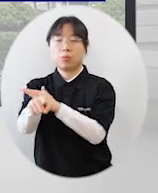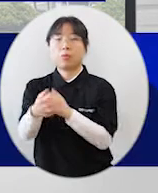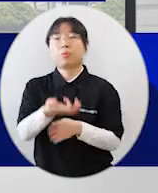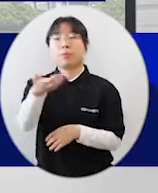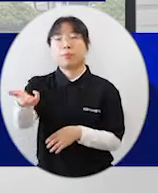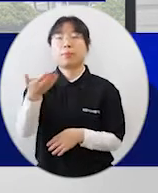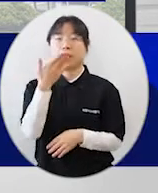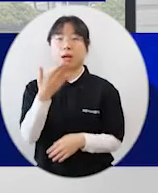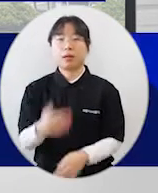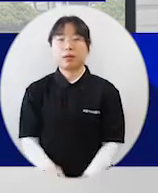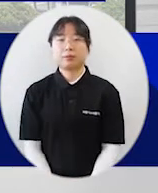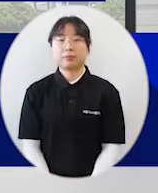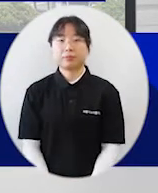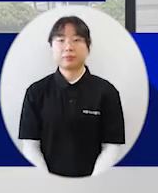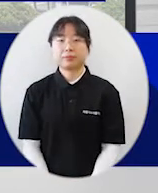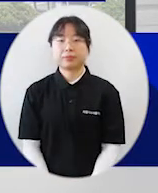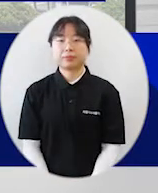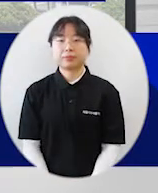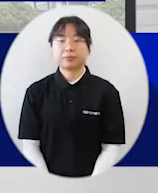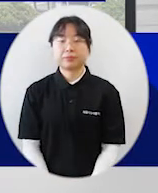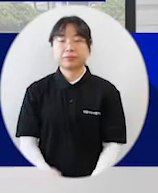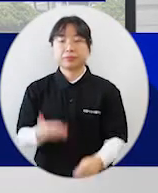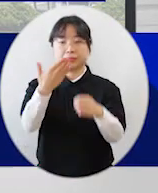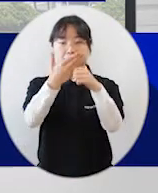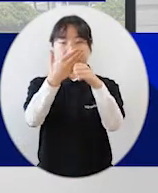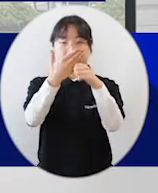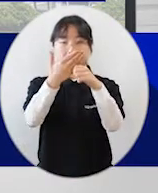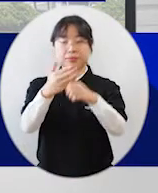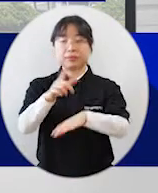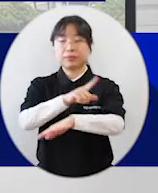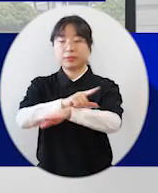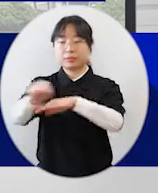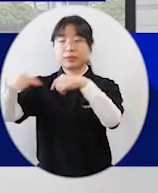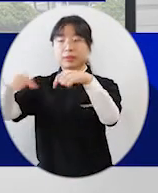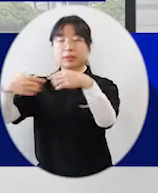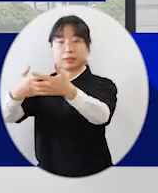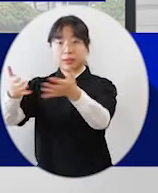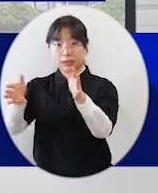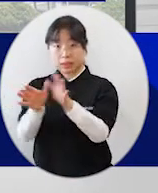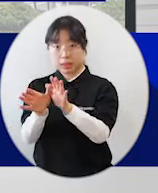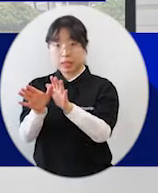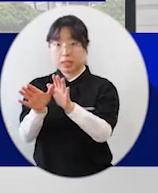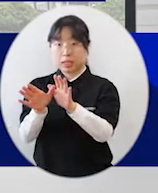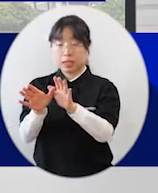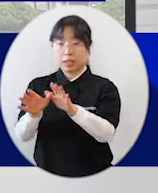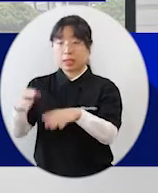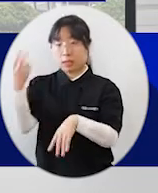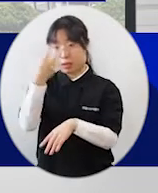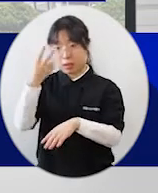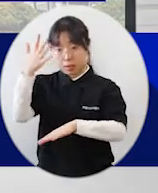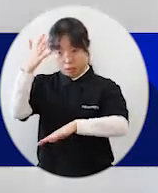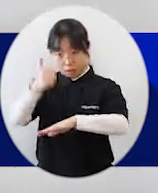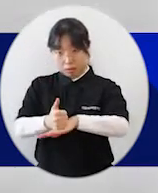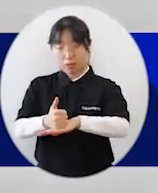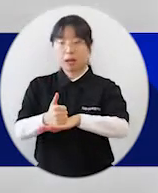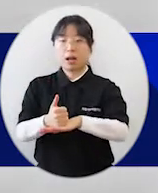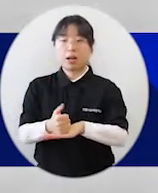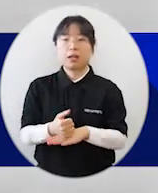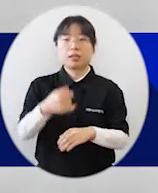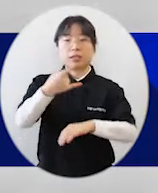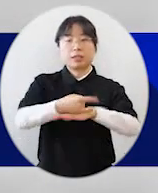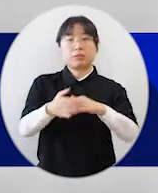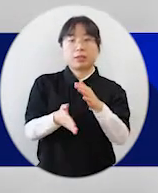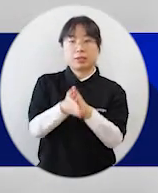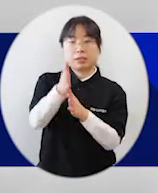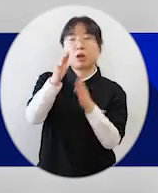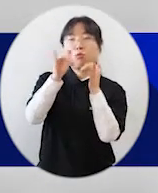다음 소식은 지방자치단체 혁신 평가에서 이영 씨가 우수기관으로 선정된 내용입니다 행정안전부가 주관하는